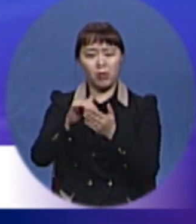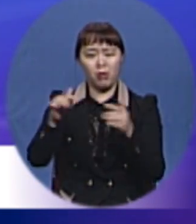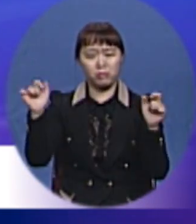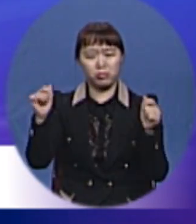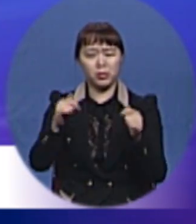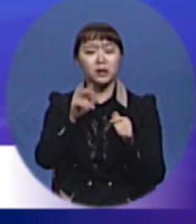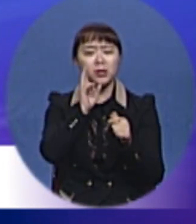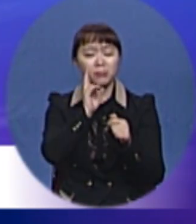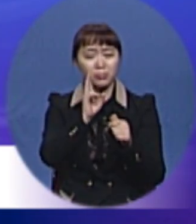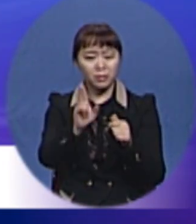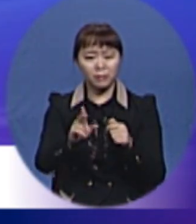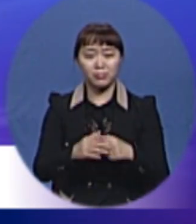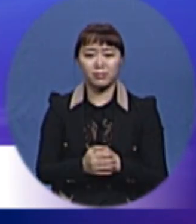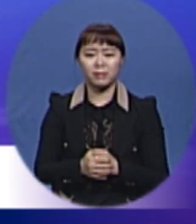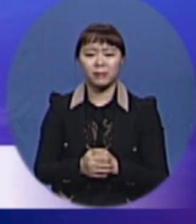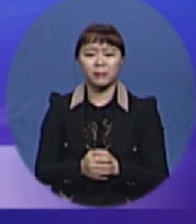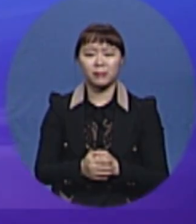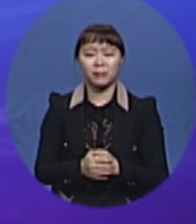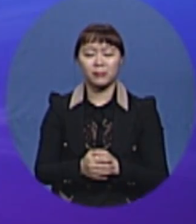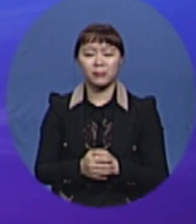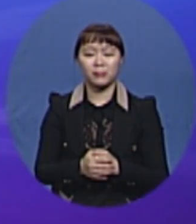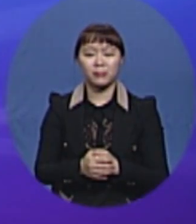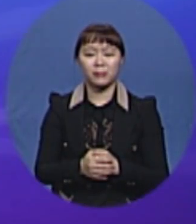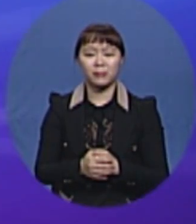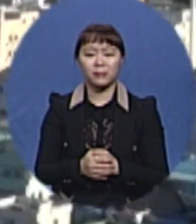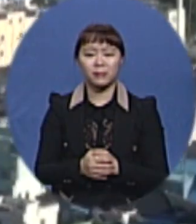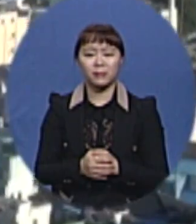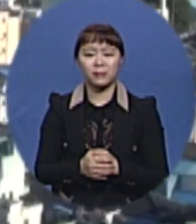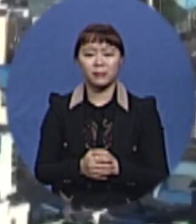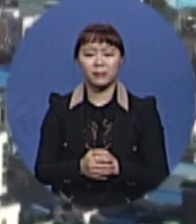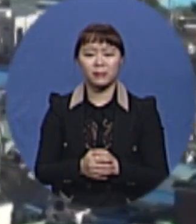심각한 것으로 드러났습니다. 국차영 기자입니다.